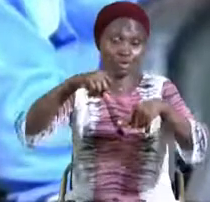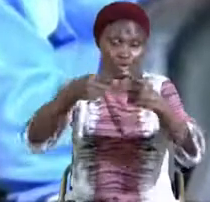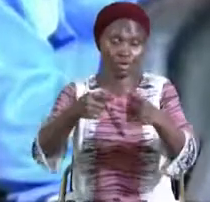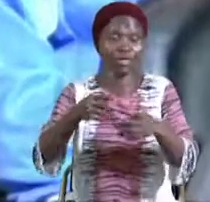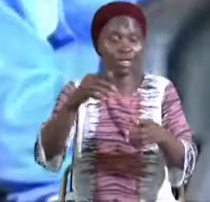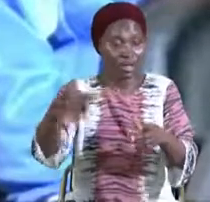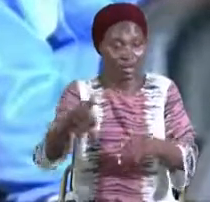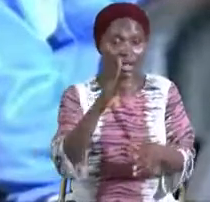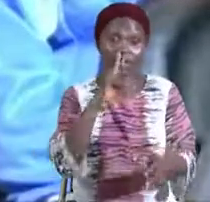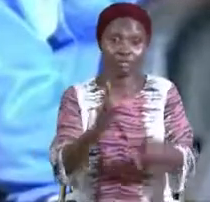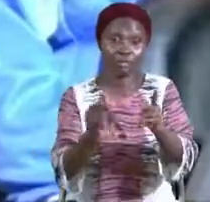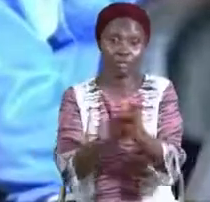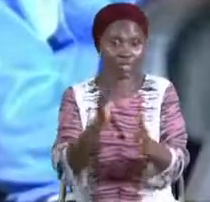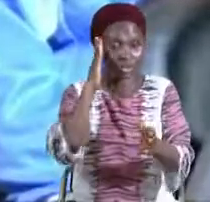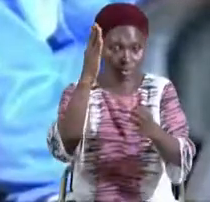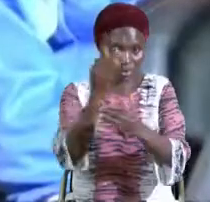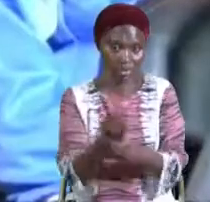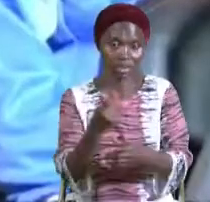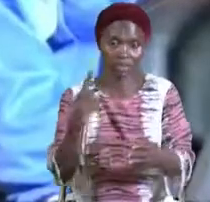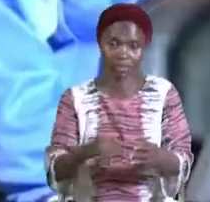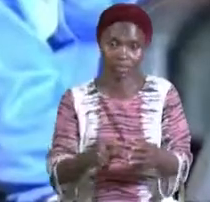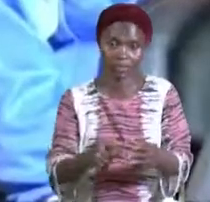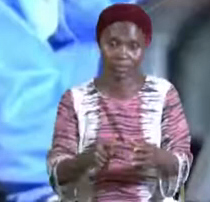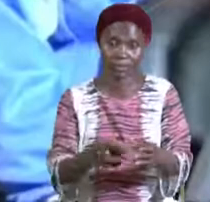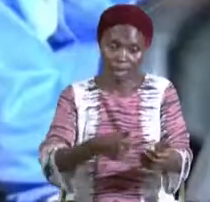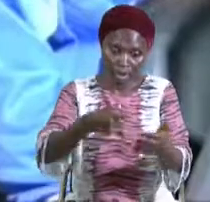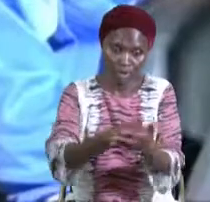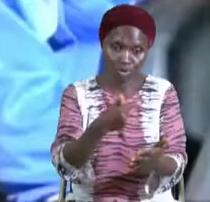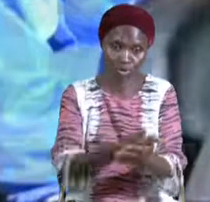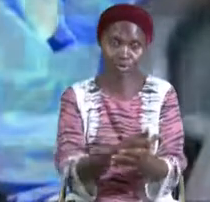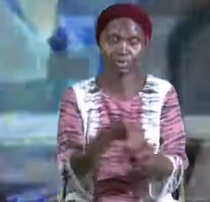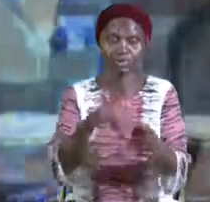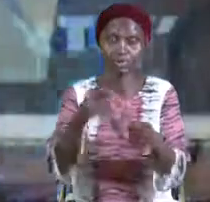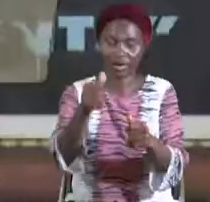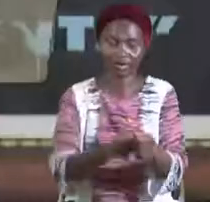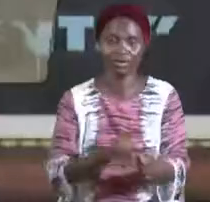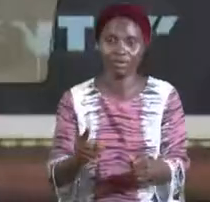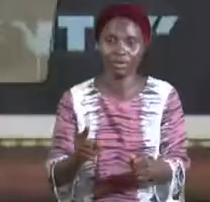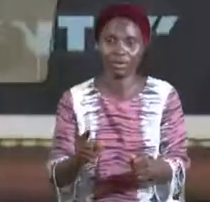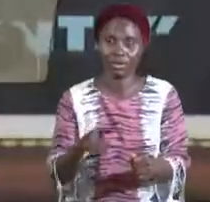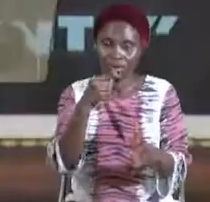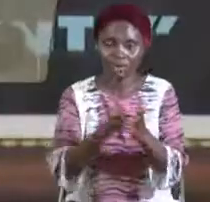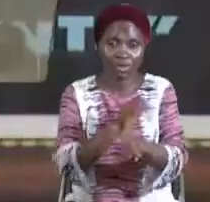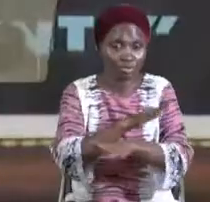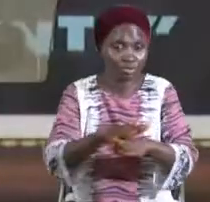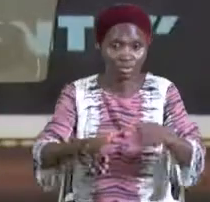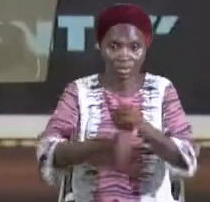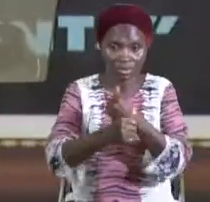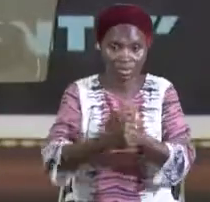relais et porter l'évangile à toutes les créatures. Alors aidez, ne mettez pas votre vie en danger. Je sais ce que